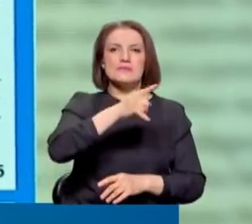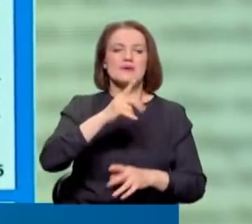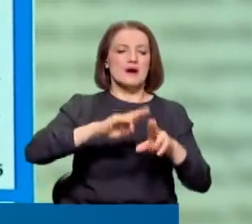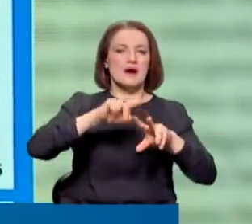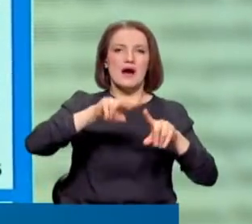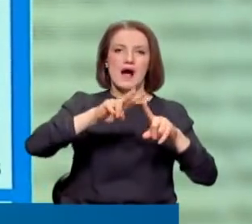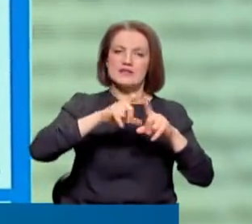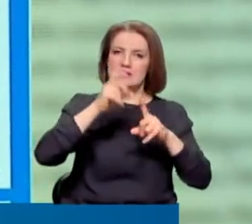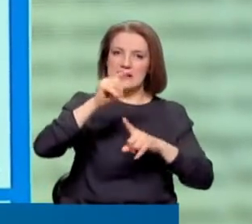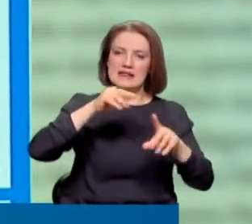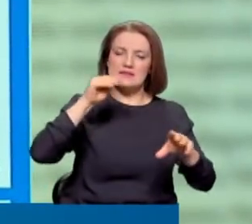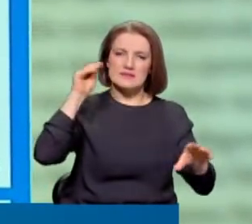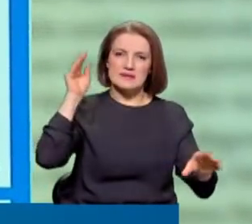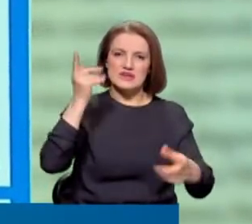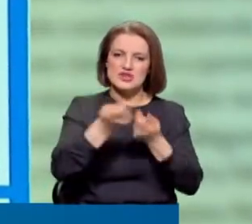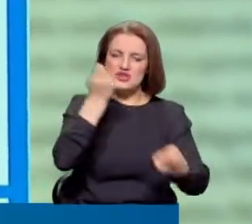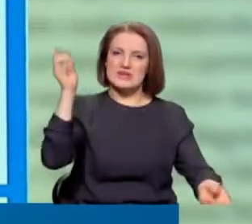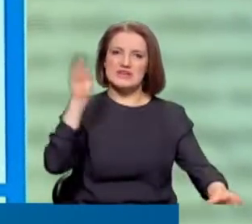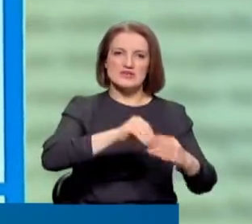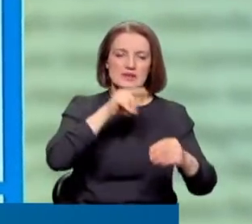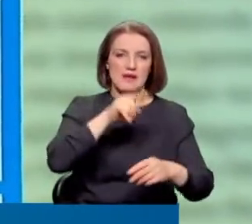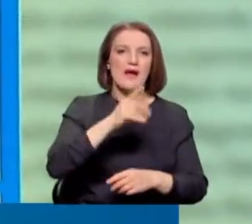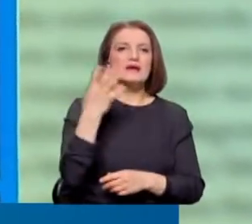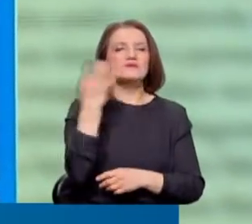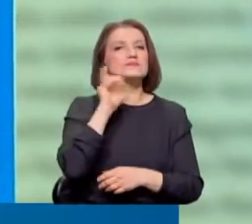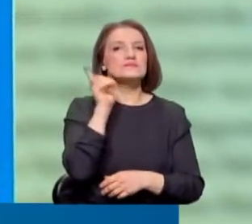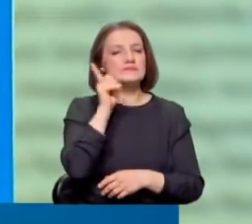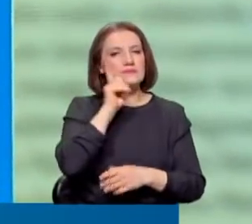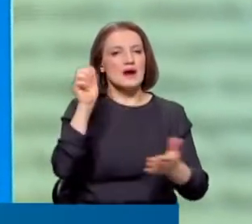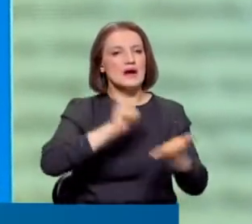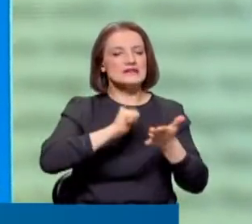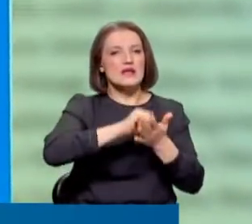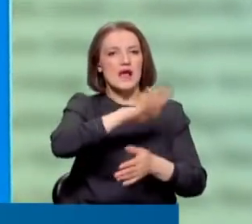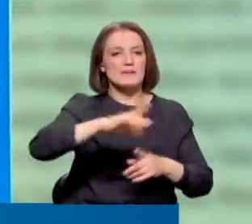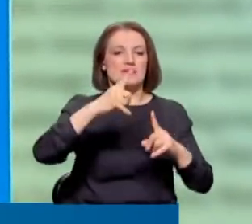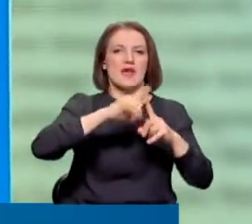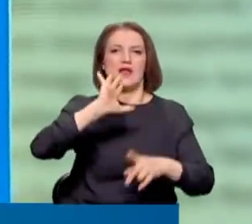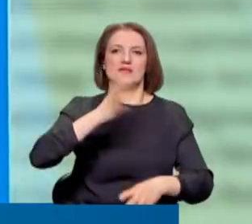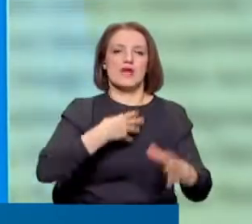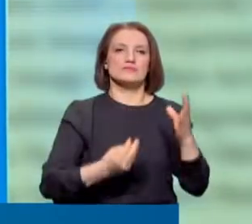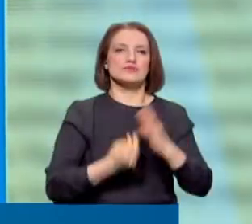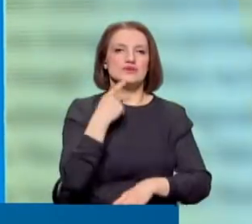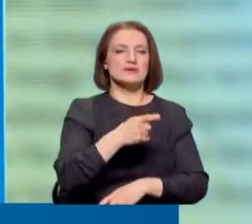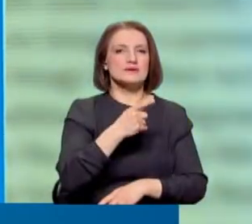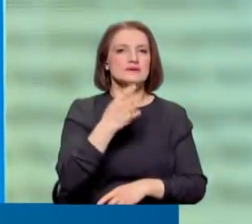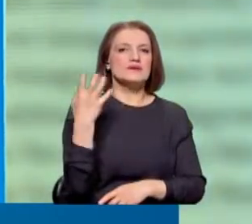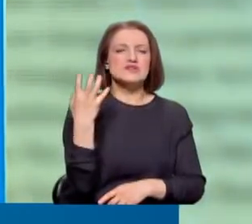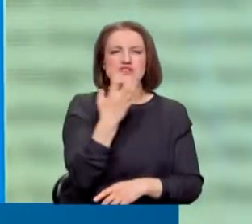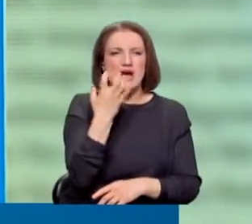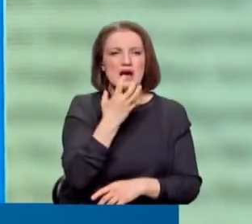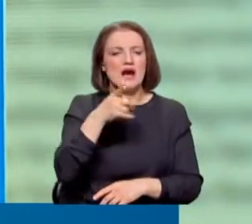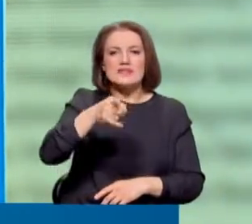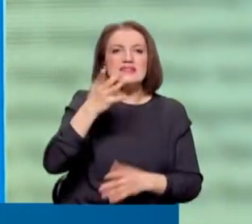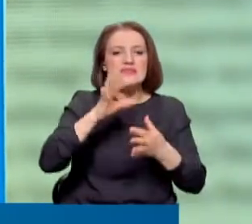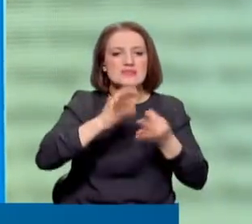kandil bile işin içinde dediler bazı sanatçılar ve gazeteciler ben sana sahip çıktı şarkı anladığın dır